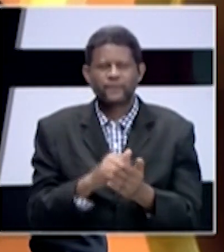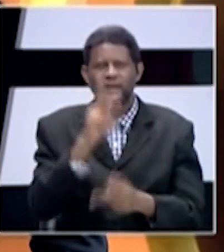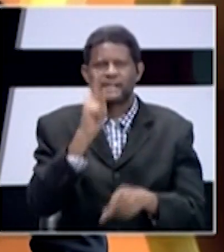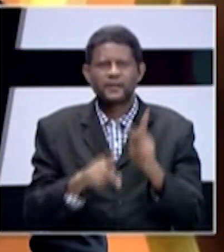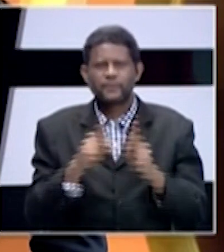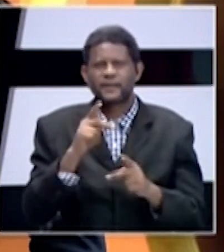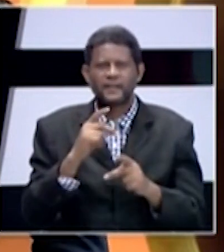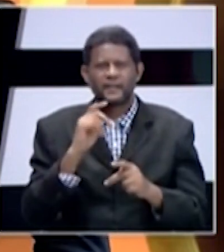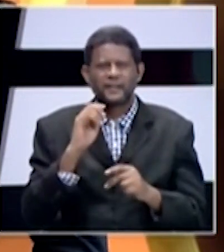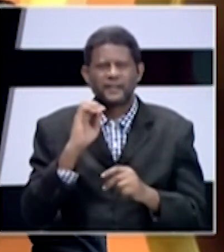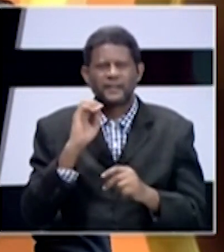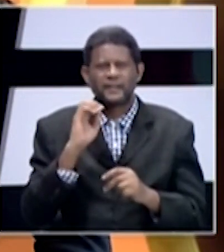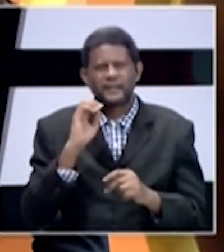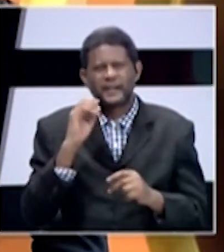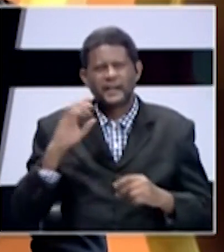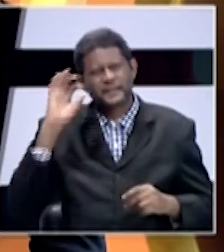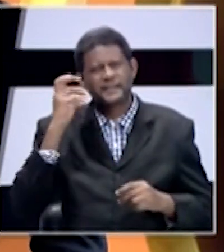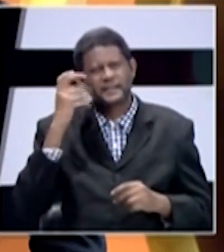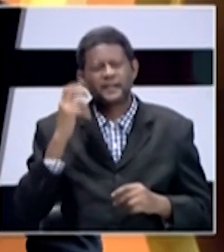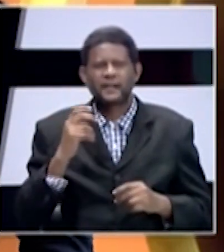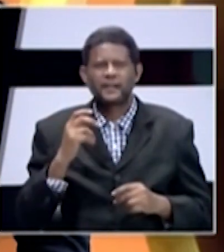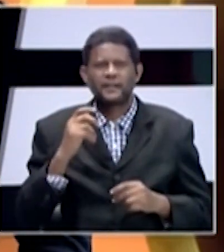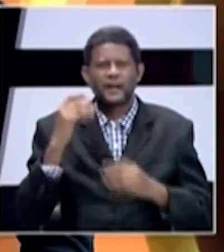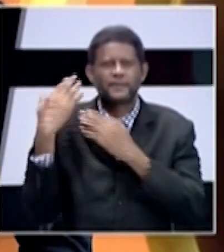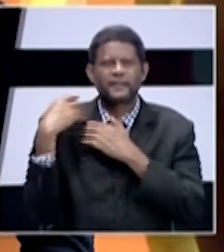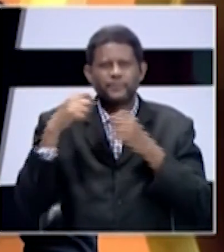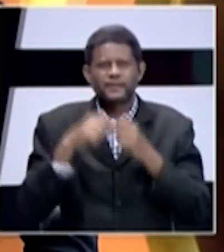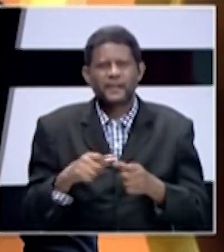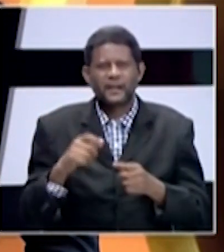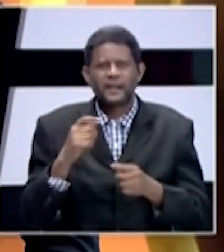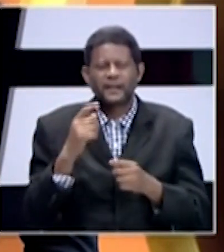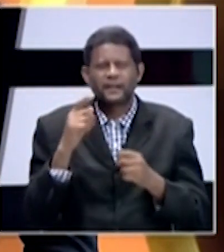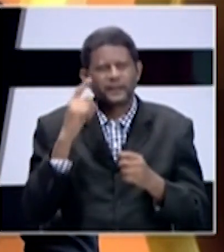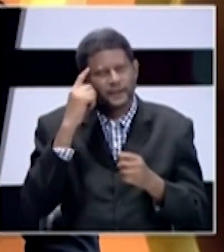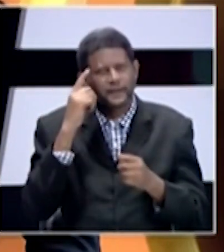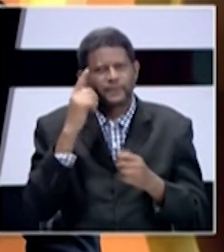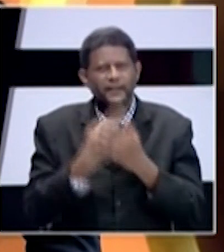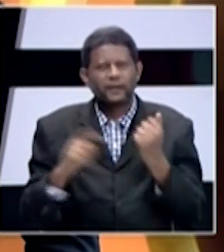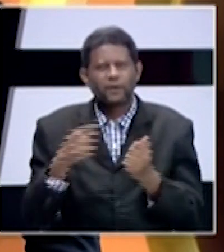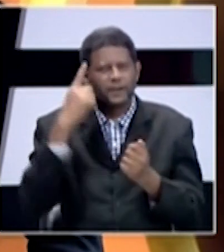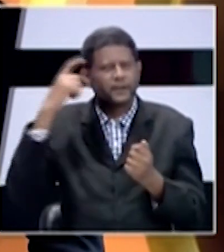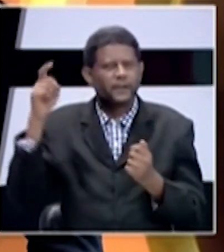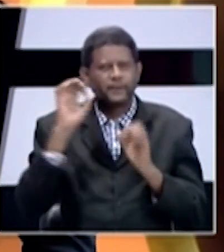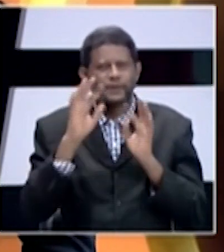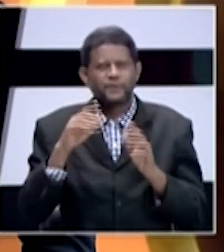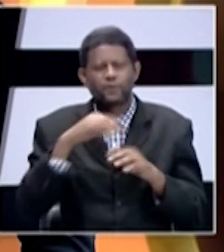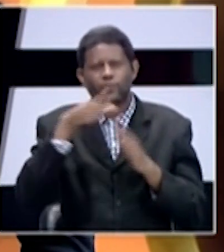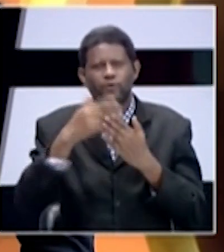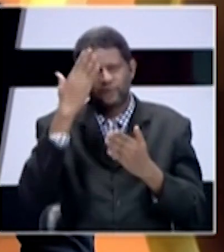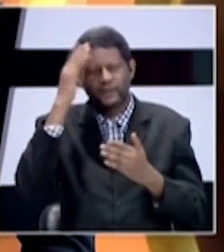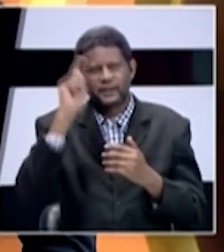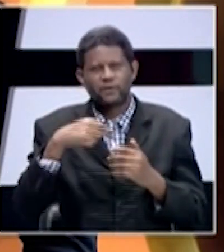ንህዝቢ እናንፀርፀርካ ብስልጣን መፅናሕ ክሕሰብ ጥራሕ እንተይኮነ ክሕለም እውን ከምዘይብሉ ኩሉ ክፈልጥ ኣለዎ